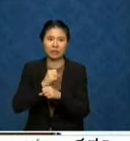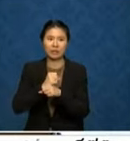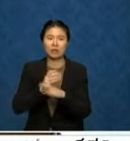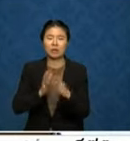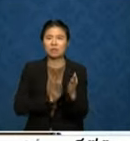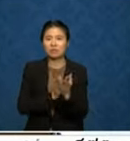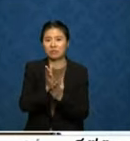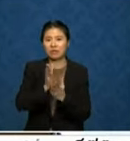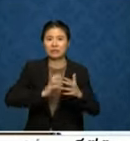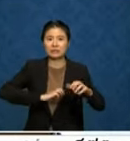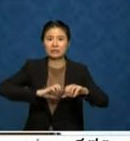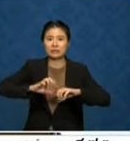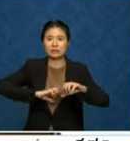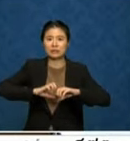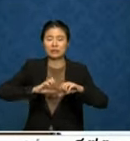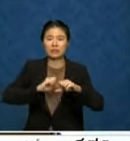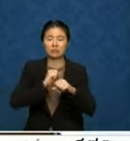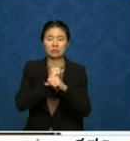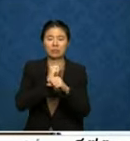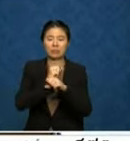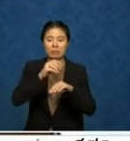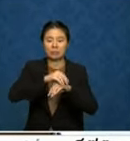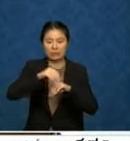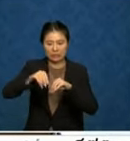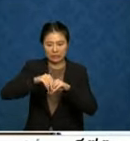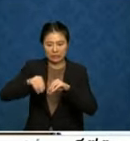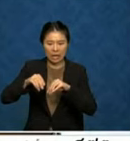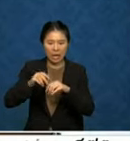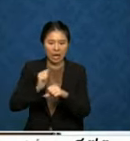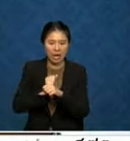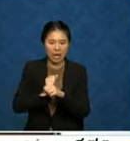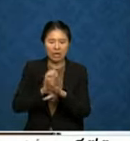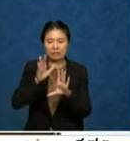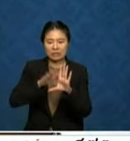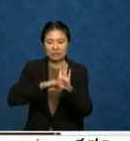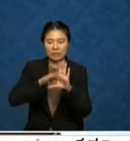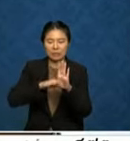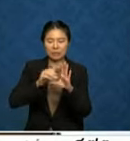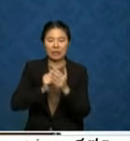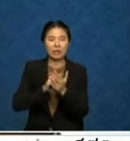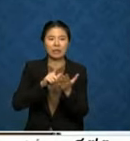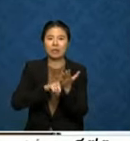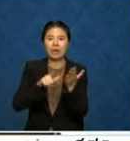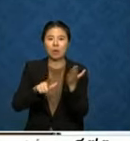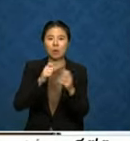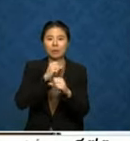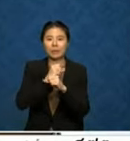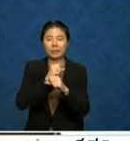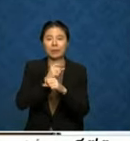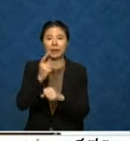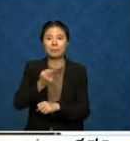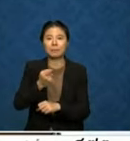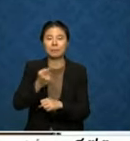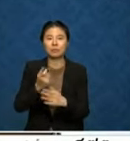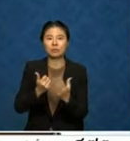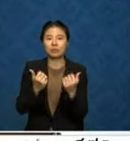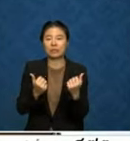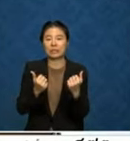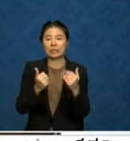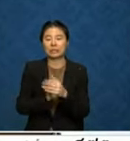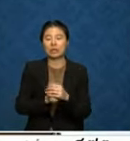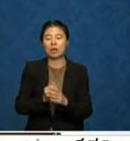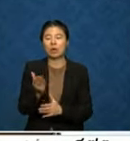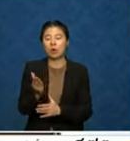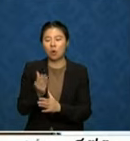ก็ได้บริษัทเครือข่ายอีกบริษัทหนึ่งนะครับแล้วสุดท้ายก็เหมือนกันครับขอกลับมารับ